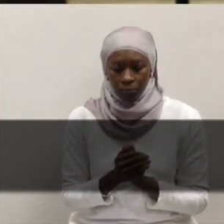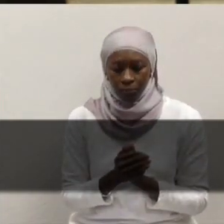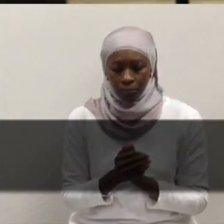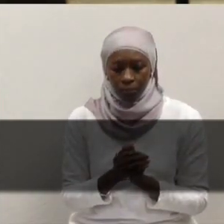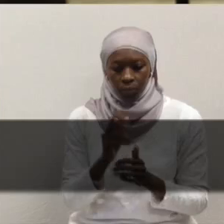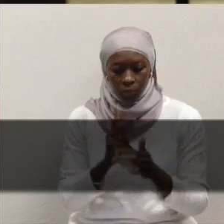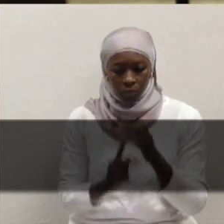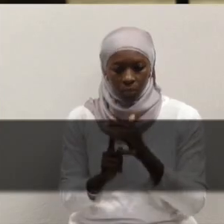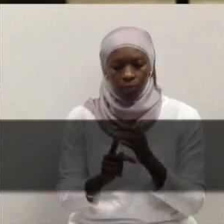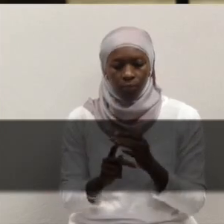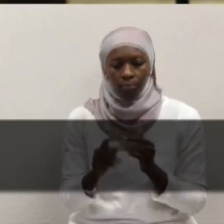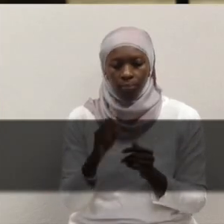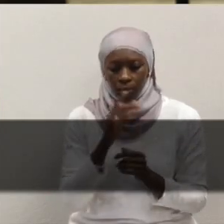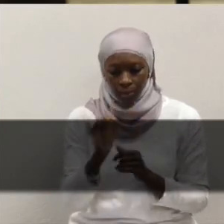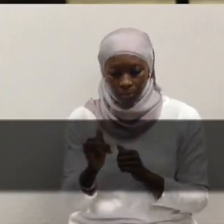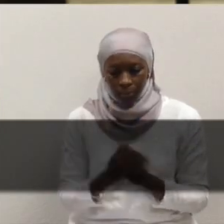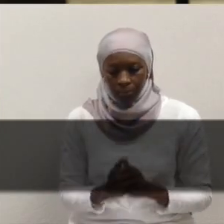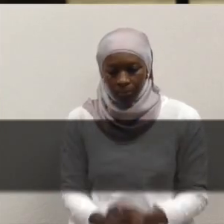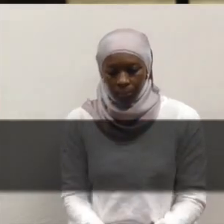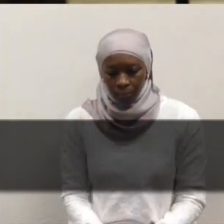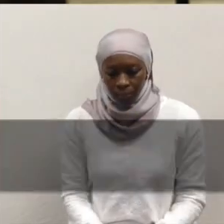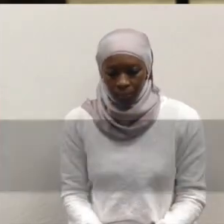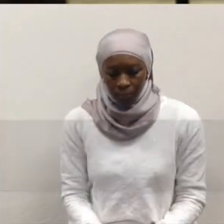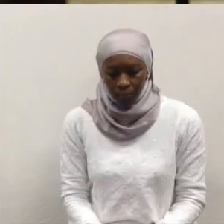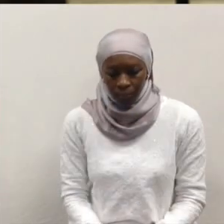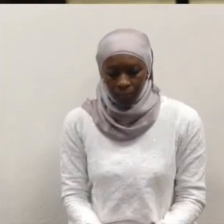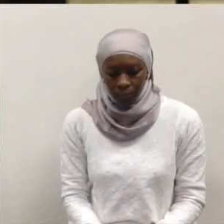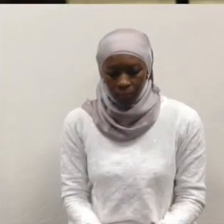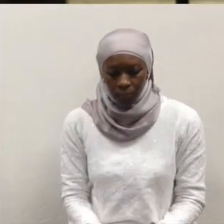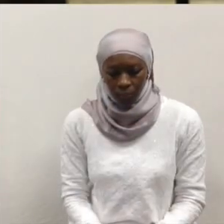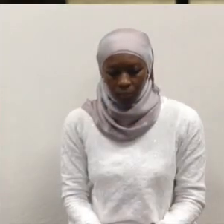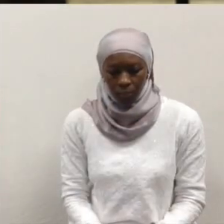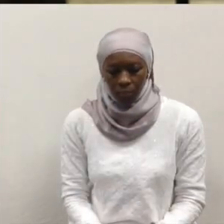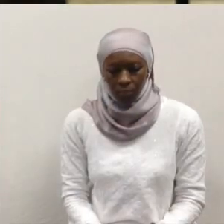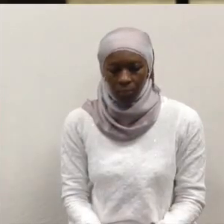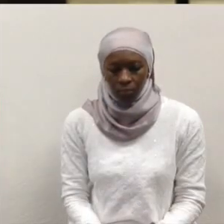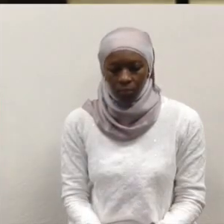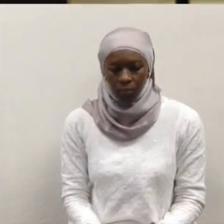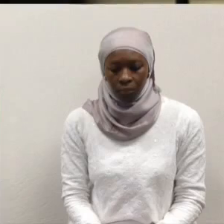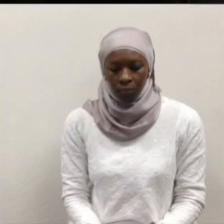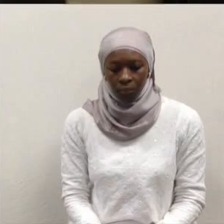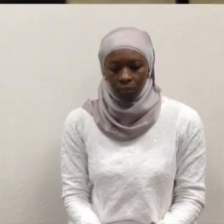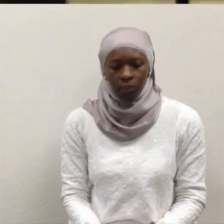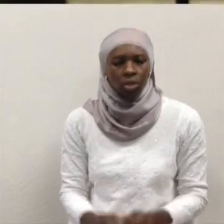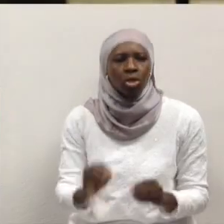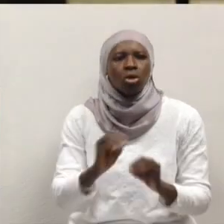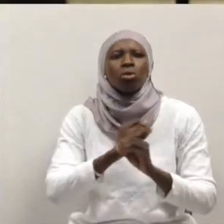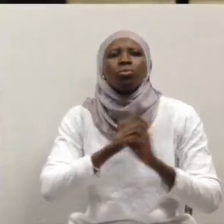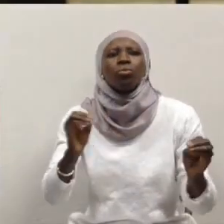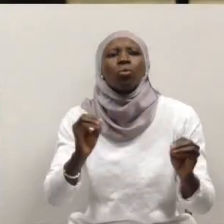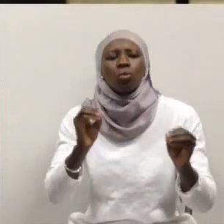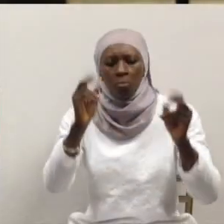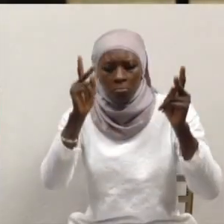أَحَدٌ بِمَالِهِ وَنَفْسِهِ وَأَيَّدَنِي مِثْلَ مَا فَعَلَ أَبُو بَكْرٍ. Nobody has